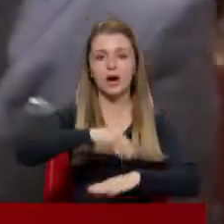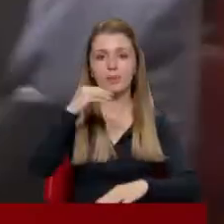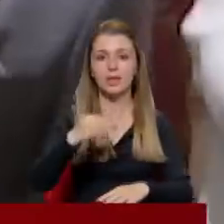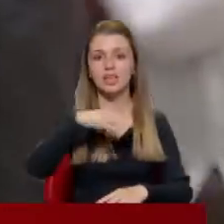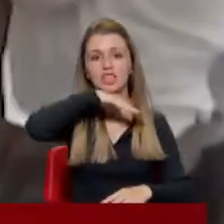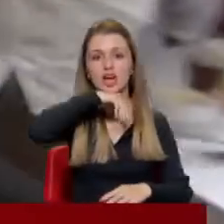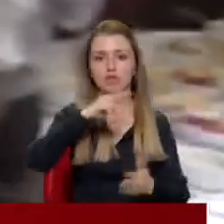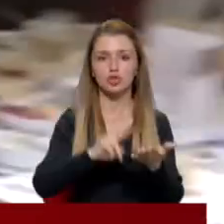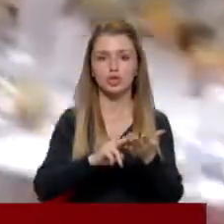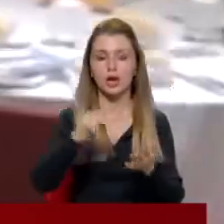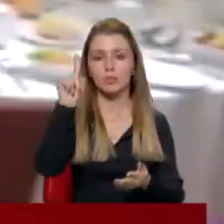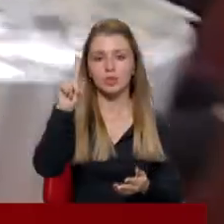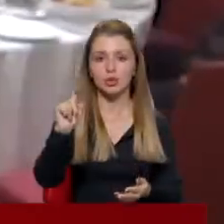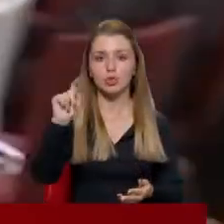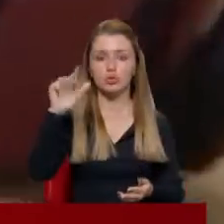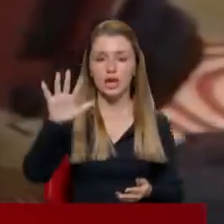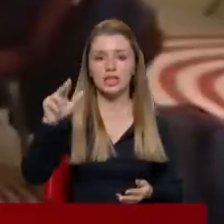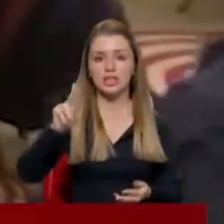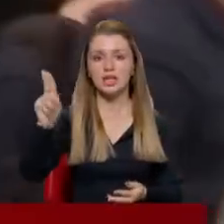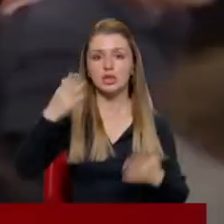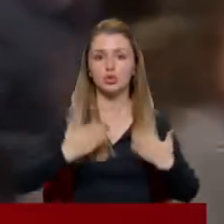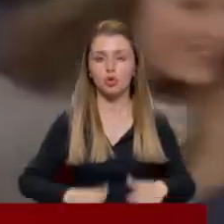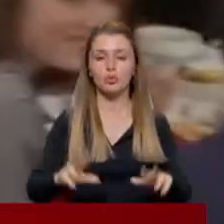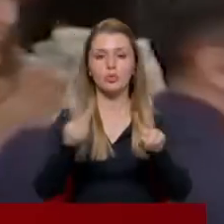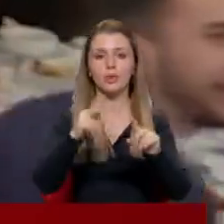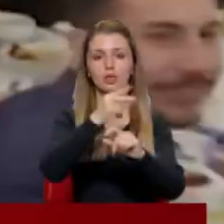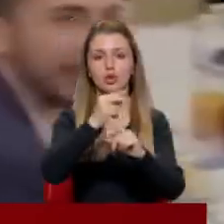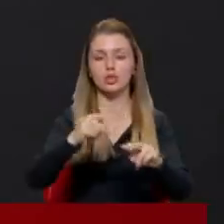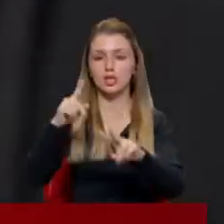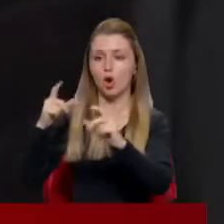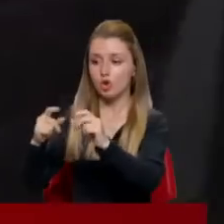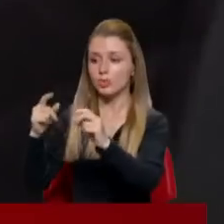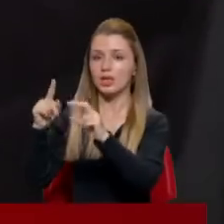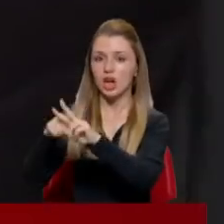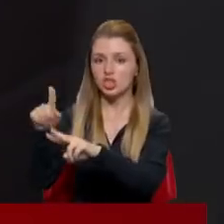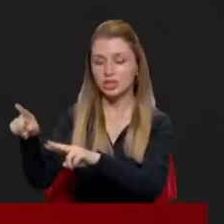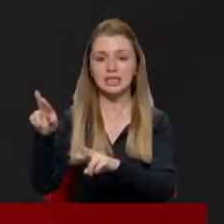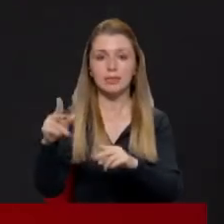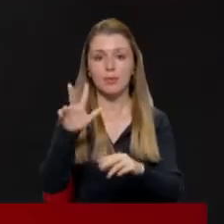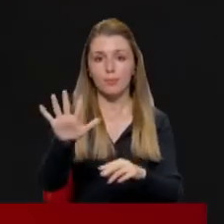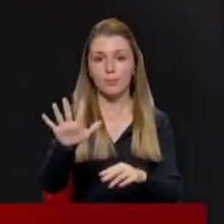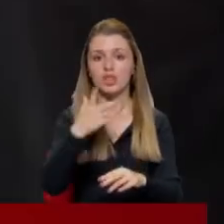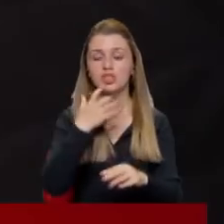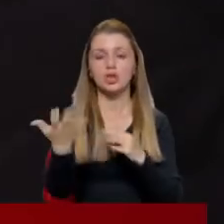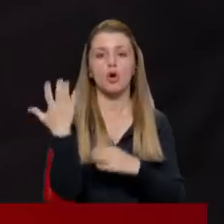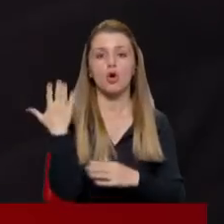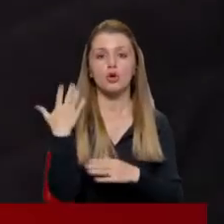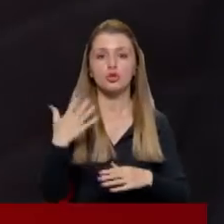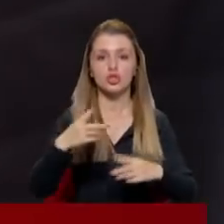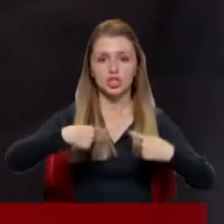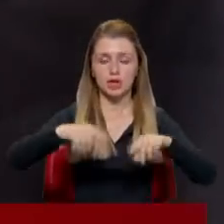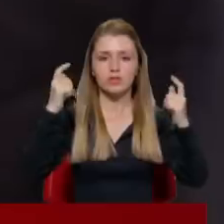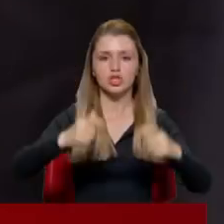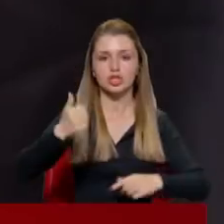en yaşlı üyesi 1957 doğumlu Mehmet özhaseki'de Osman Aşkın bak gibi 5 yıl önce koltuğunda oturduğu Çevre ve